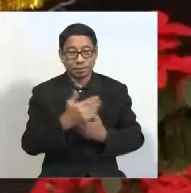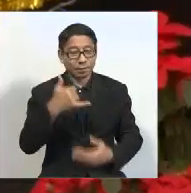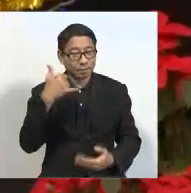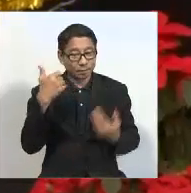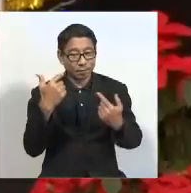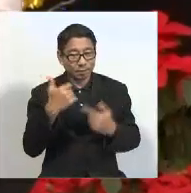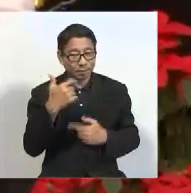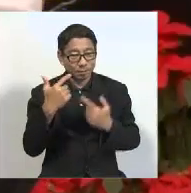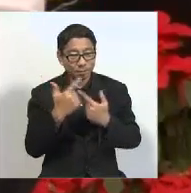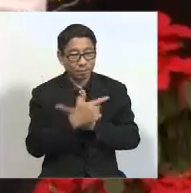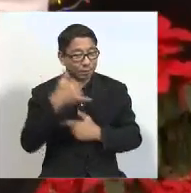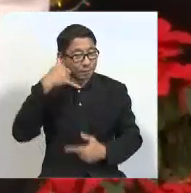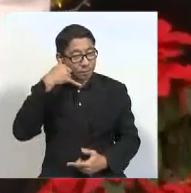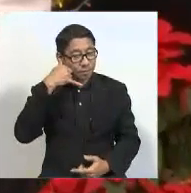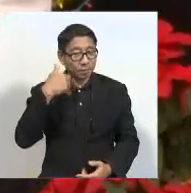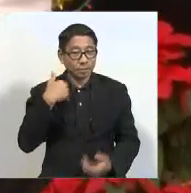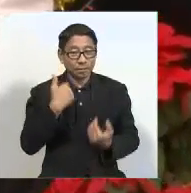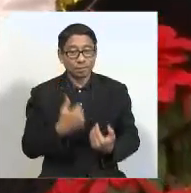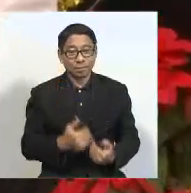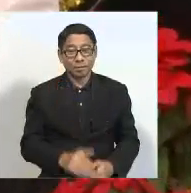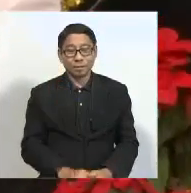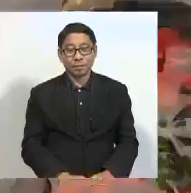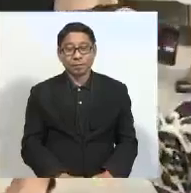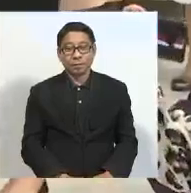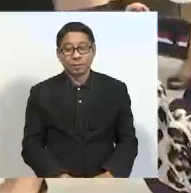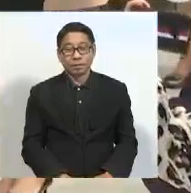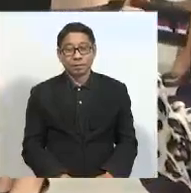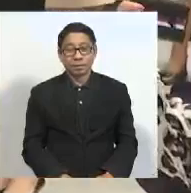กประจำสำนักนายกรัฐมนตรีกันหน่อยค่ะ